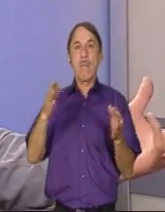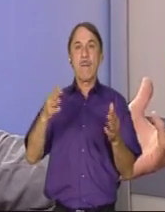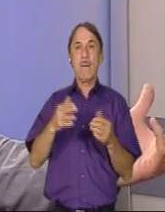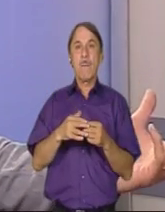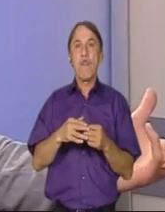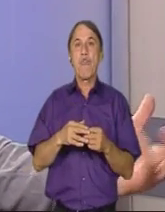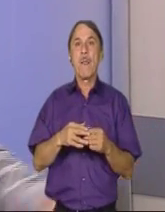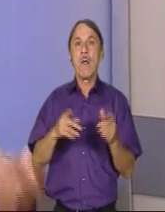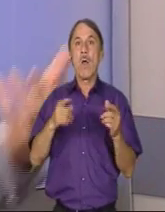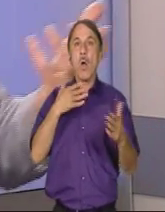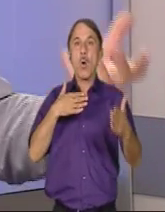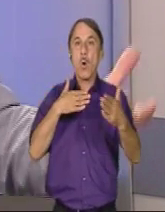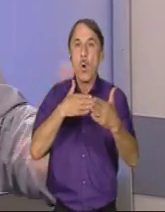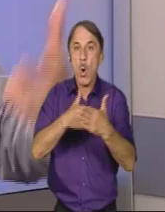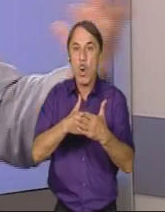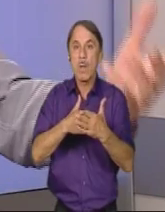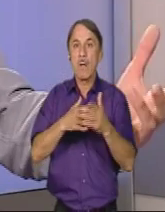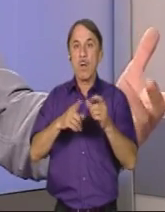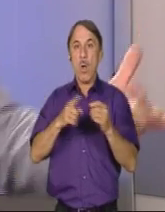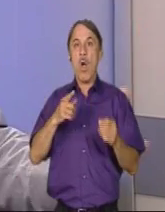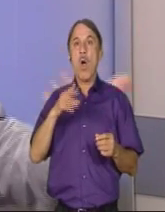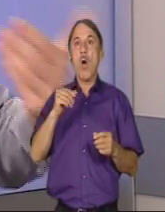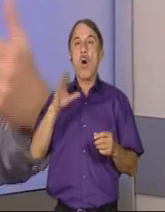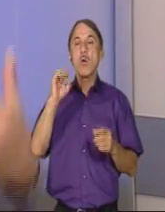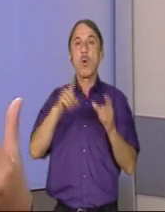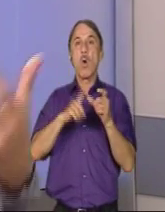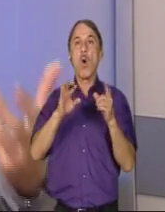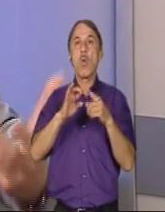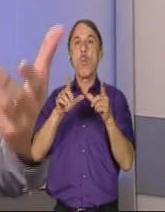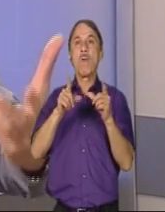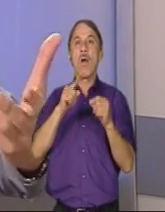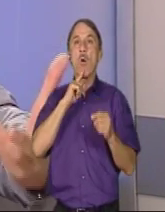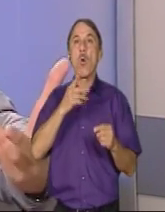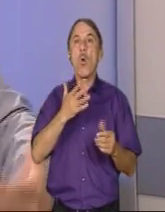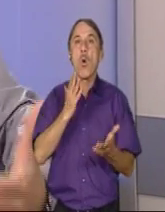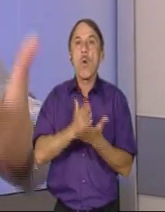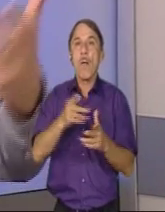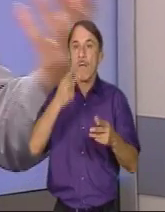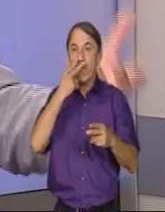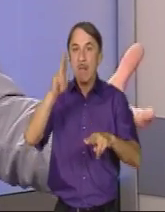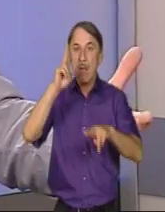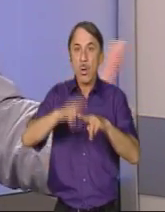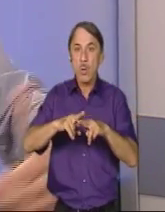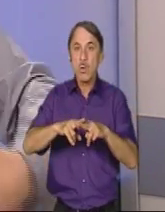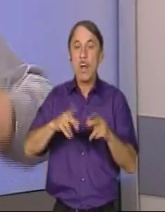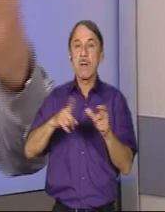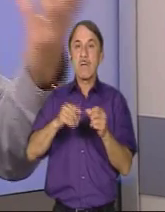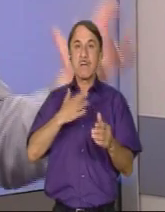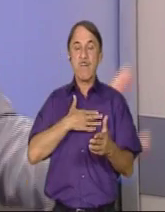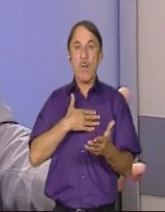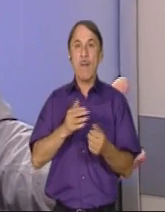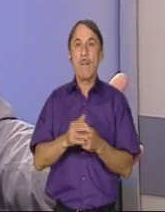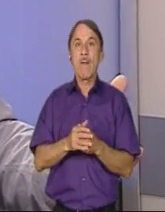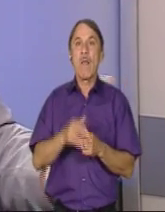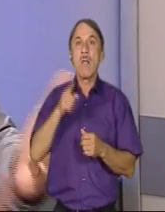vladu nije Bojan Pajtić, nego, kako on kaže, desne, a ja kažem rodoljubive, patriotske političke opcije koje imaju rešenje za ono za što